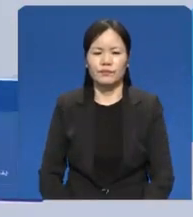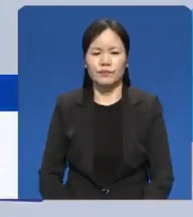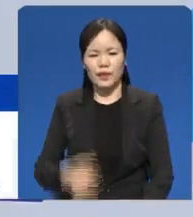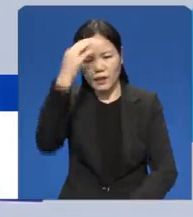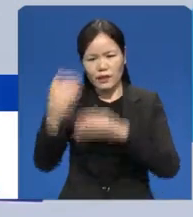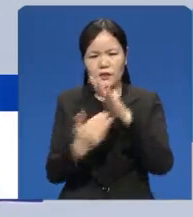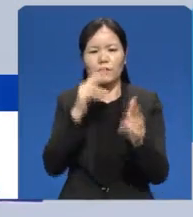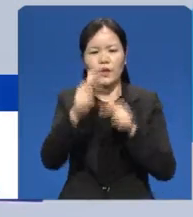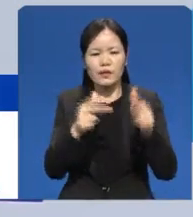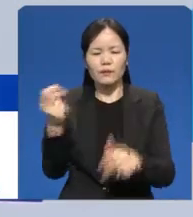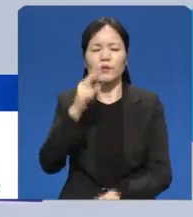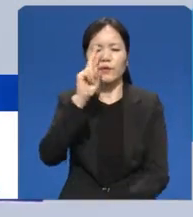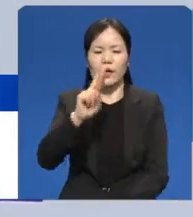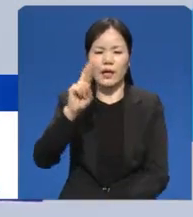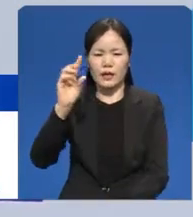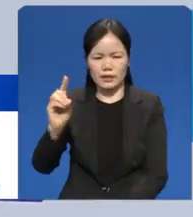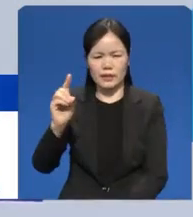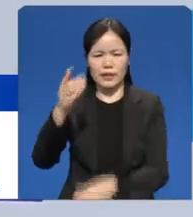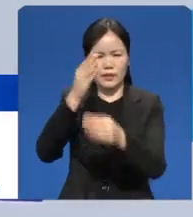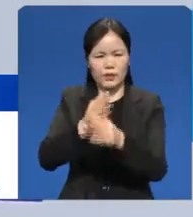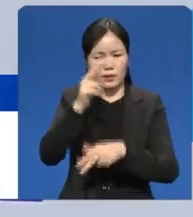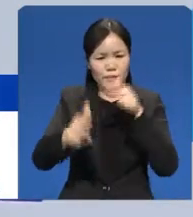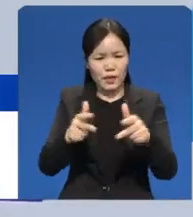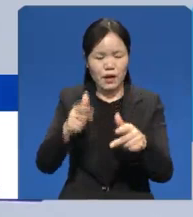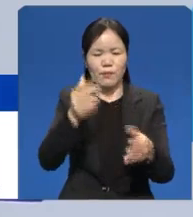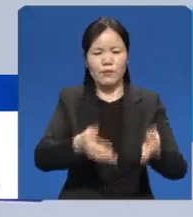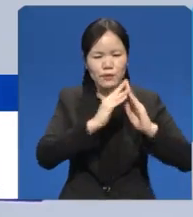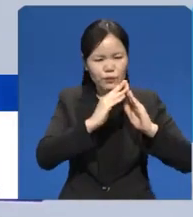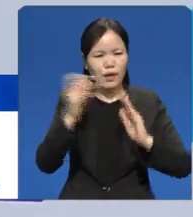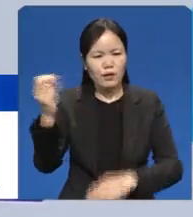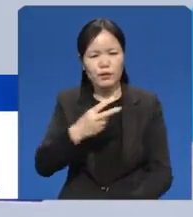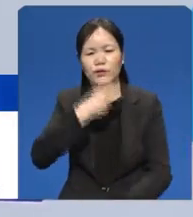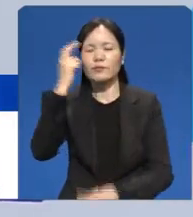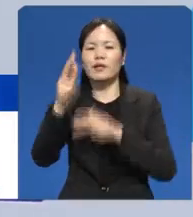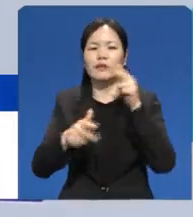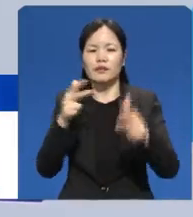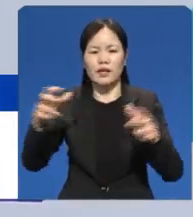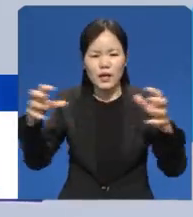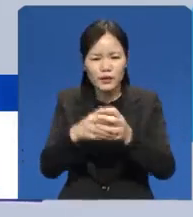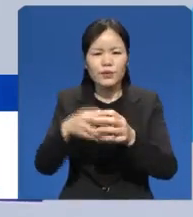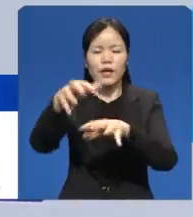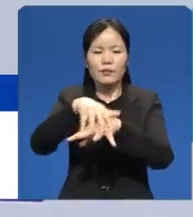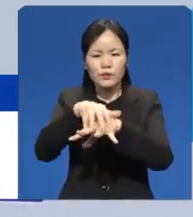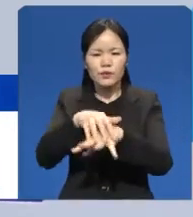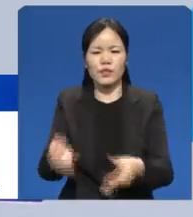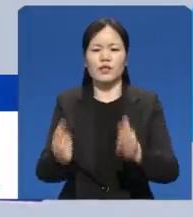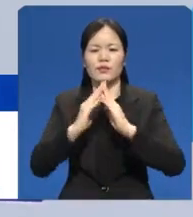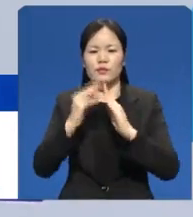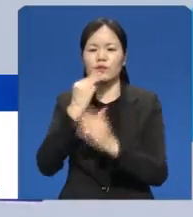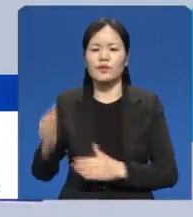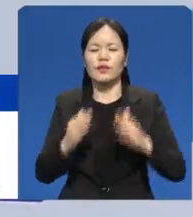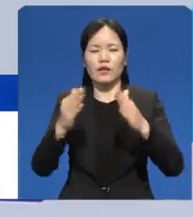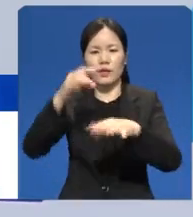있 다른지 핵심 것 정상으로 정 될 뿐만 아니라 스마트 산업 융합 생태계를 구축하는